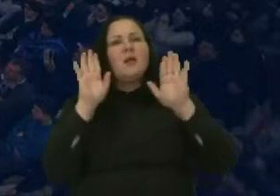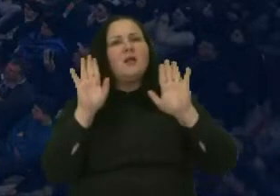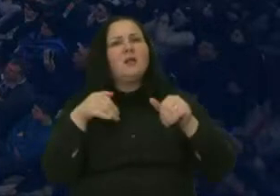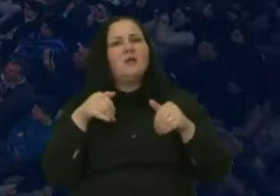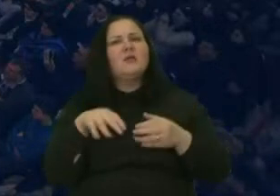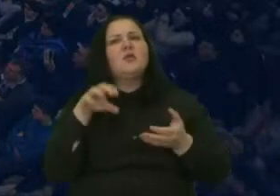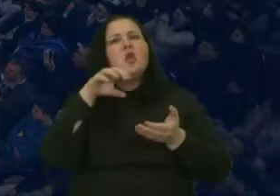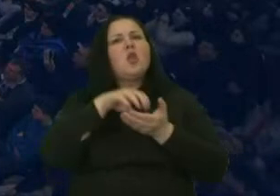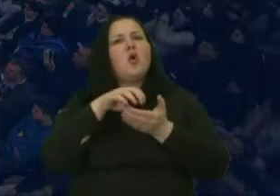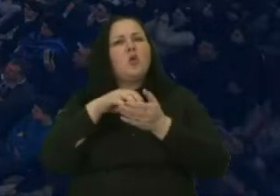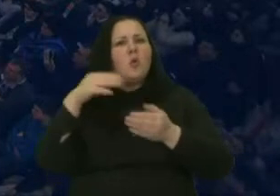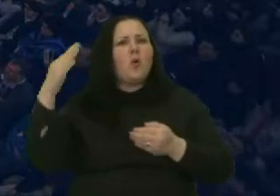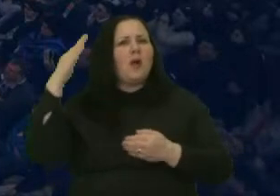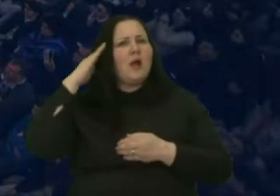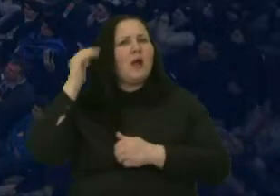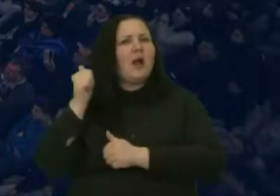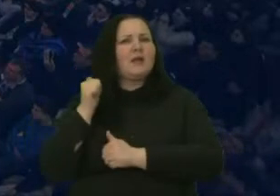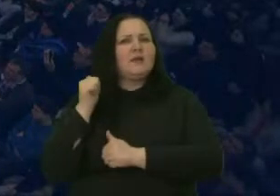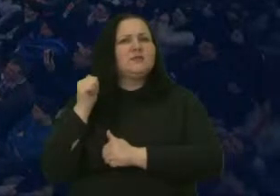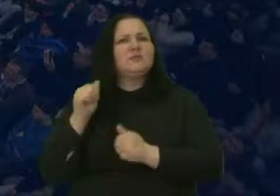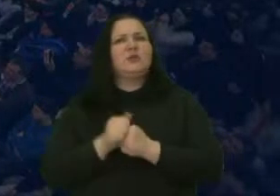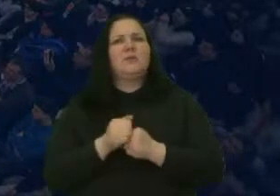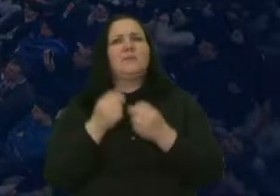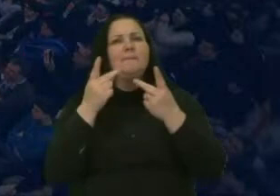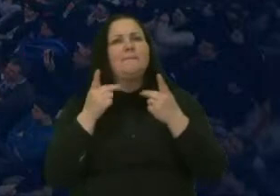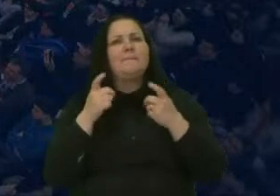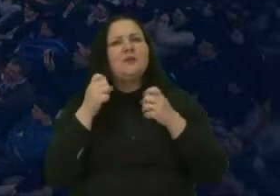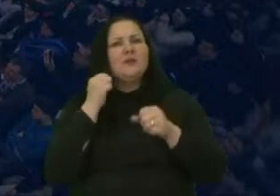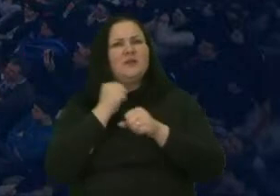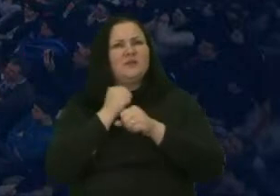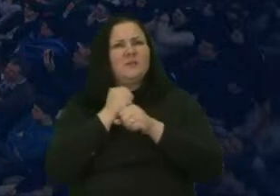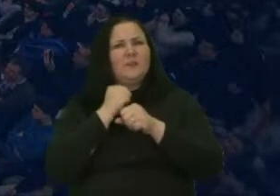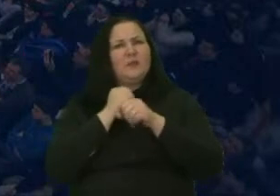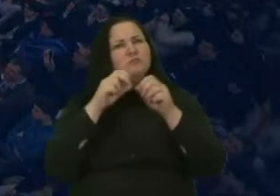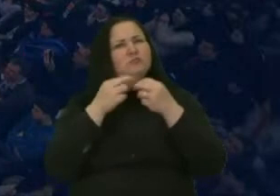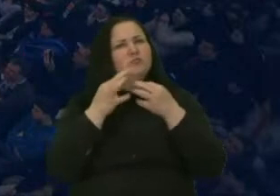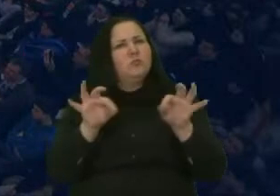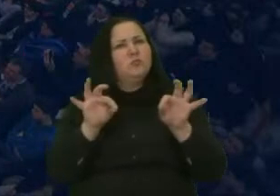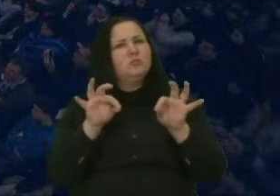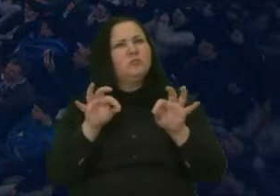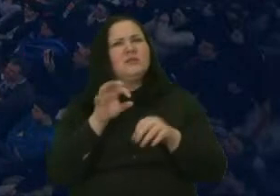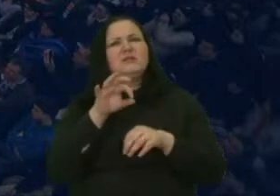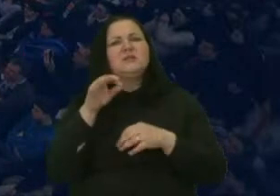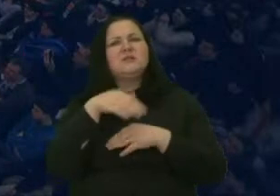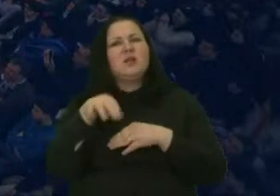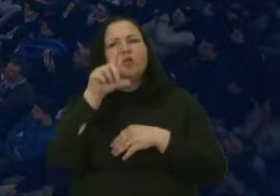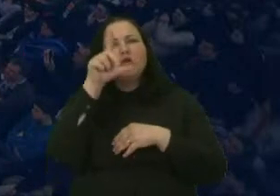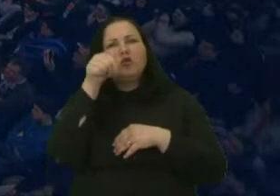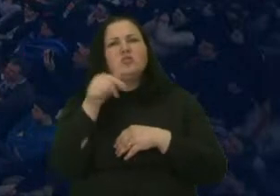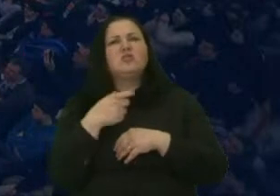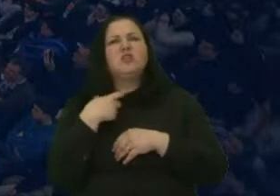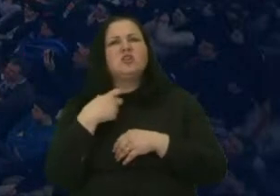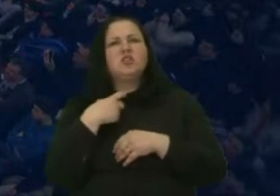locul garnizoanei prin revitalizarea garnizoanei de pe 21 decembrie un proiect extraordinar de important și care deja și a schimbat